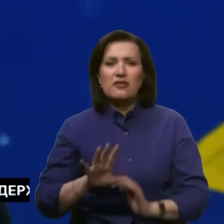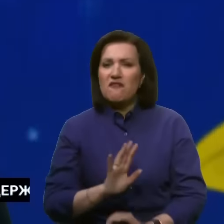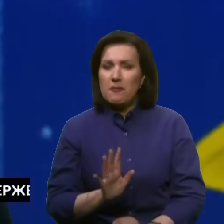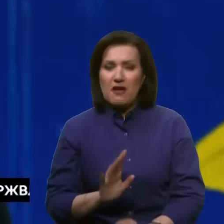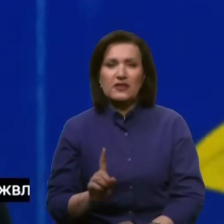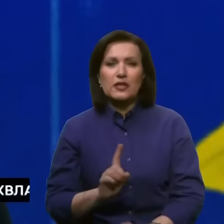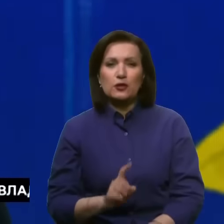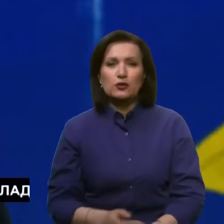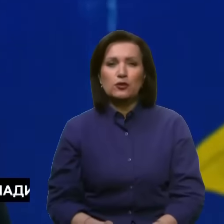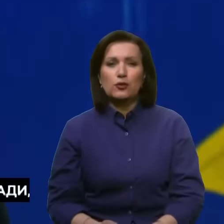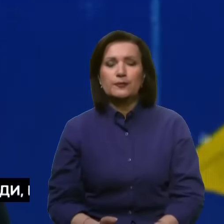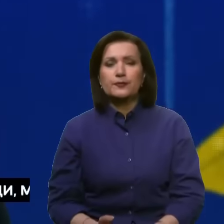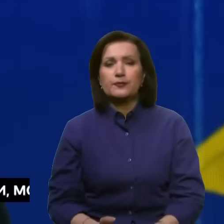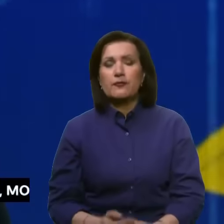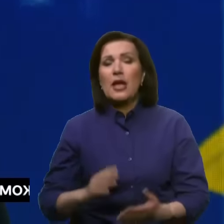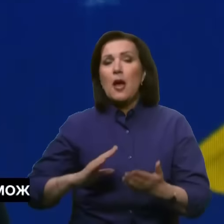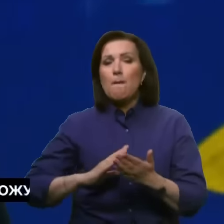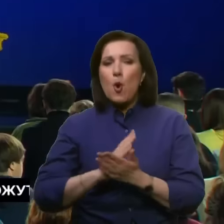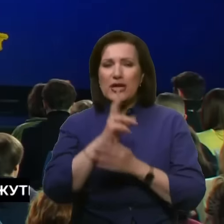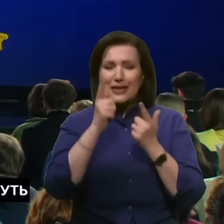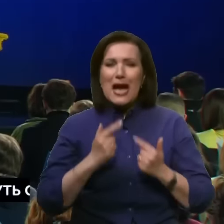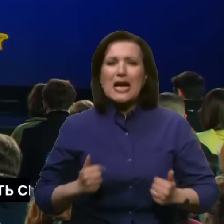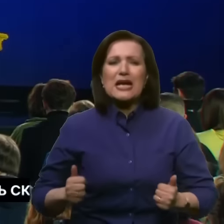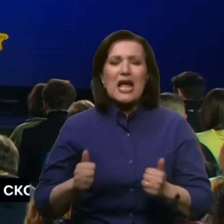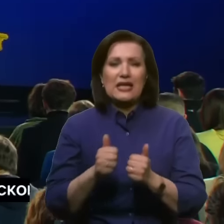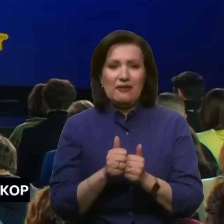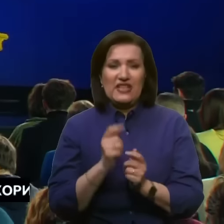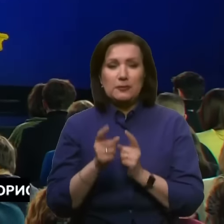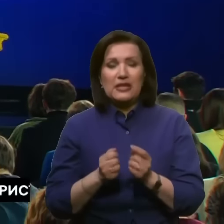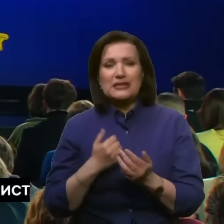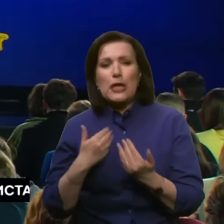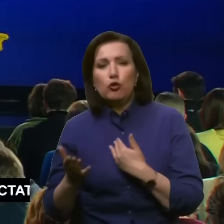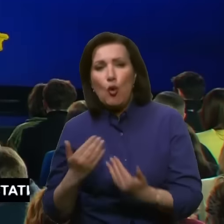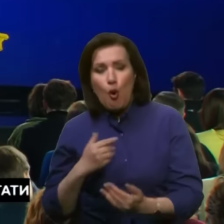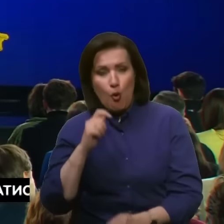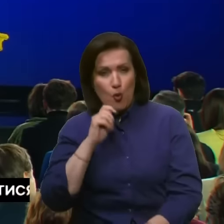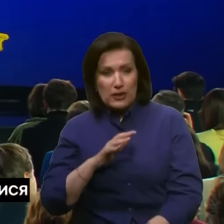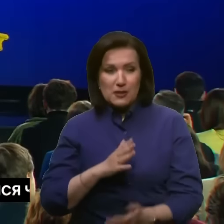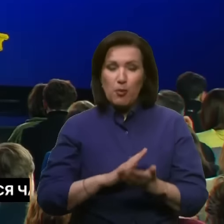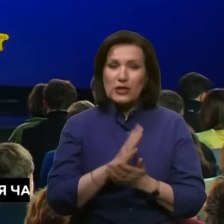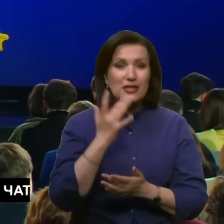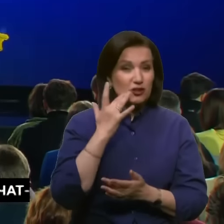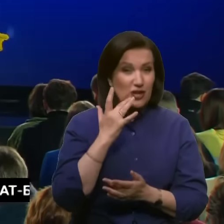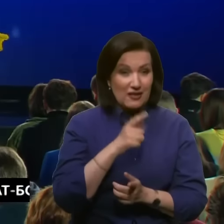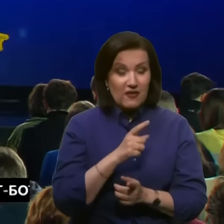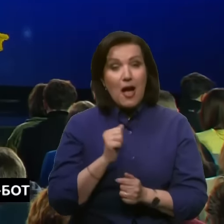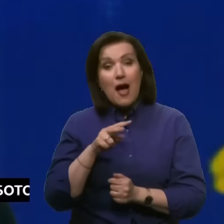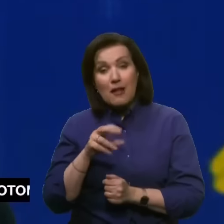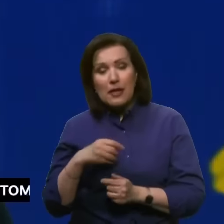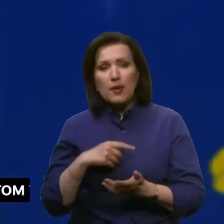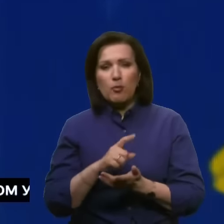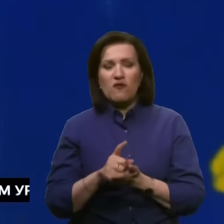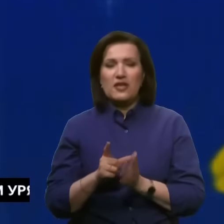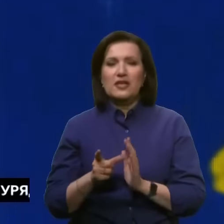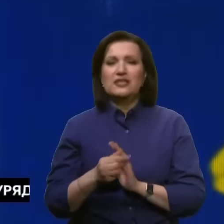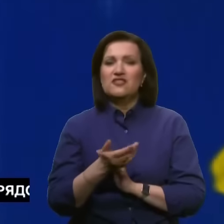що політика країни зміниться до України, політика Сполучених Штатів. Але, тим не менш, ми повинні